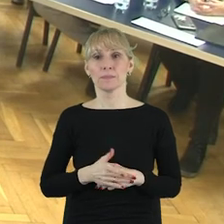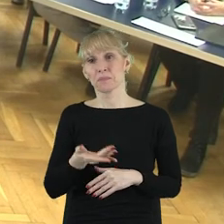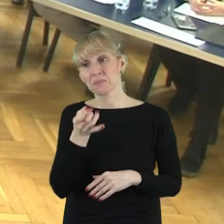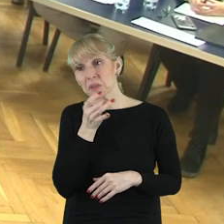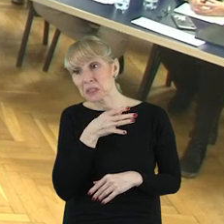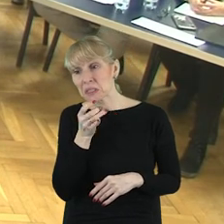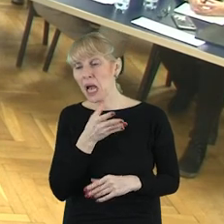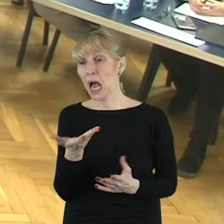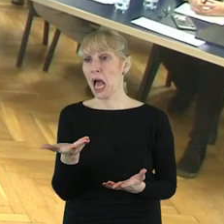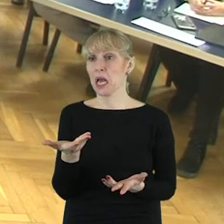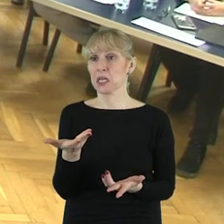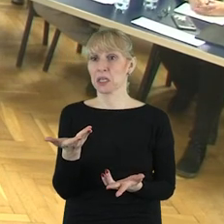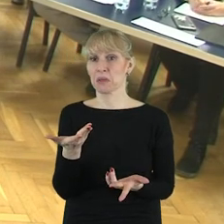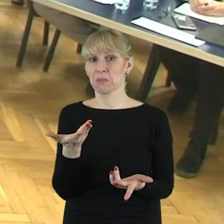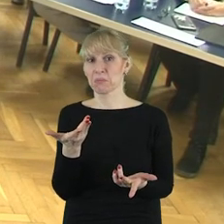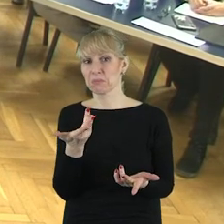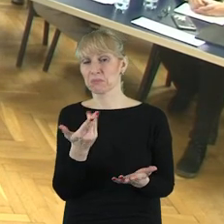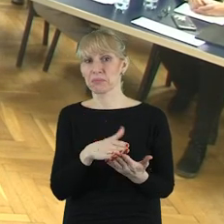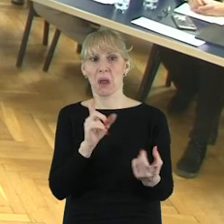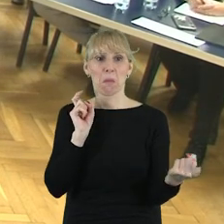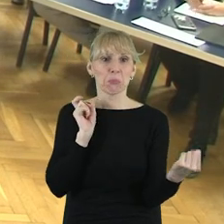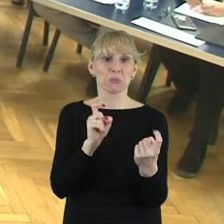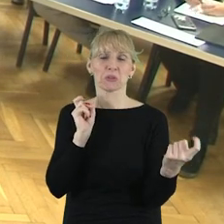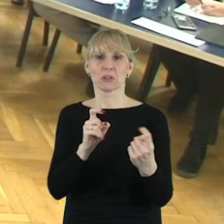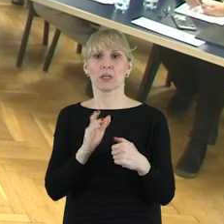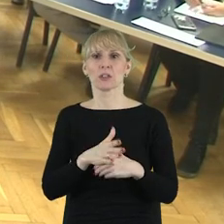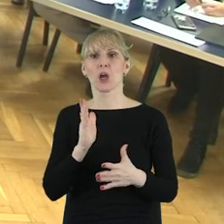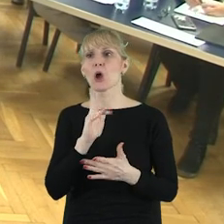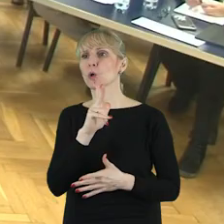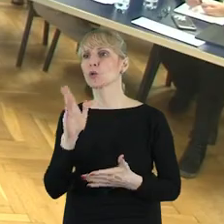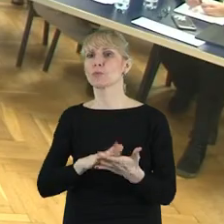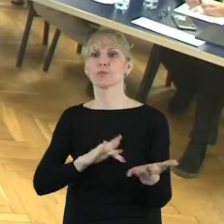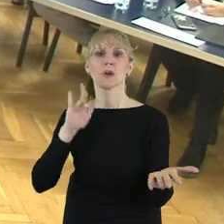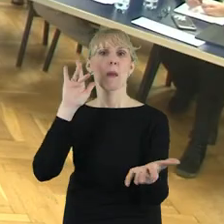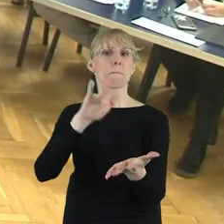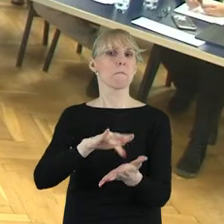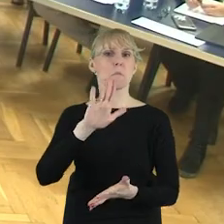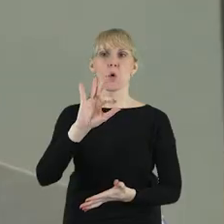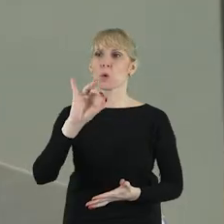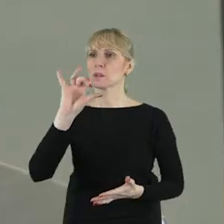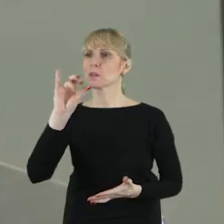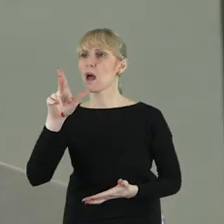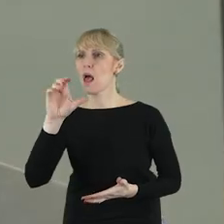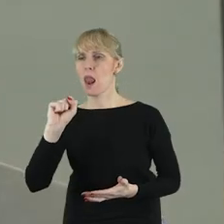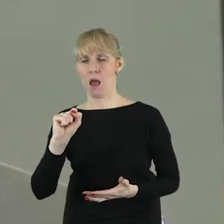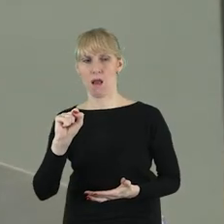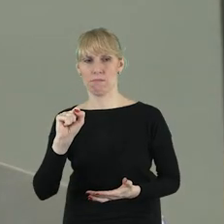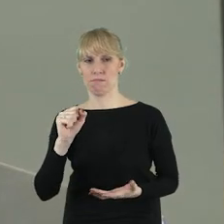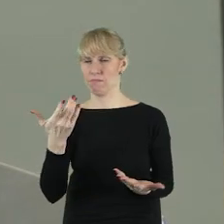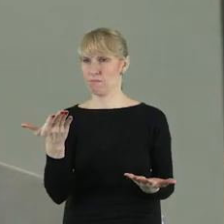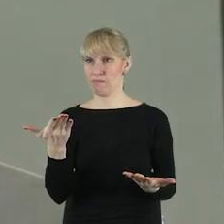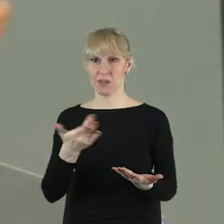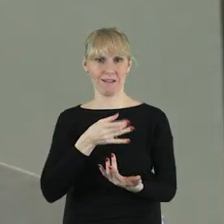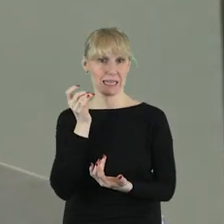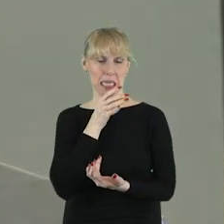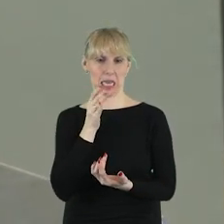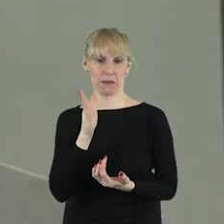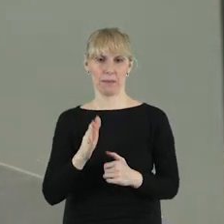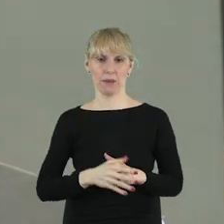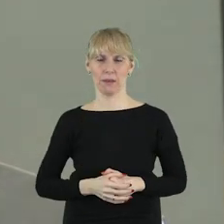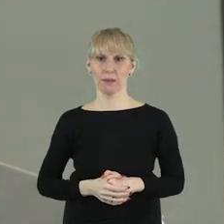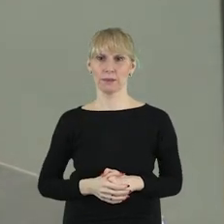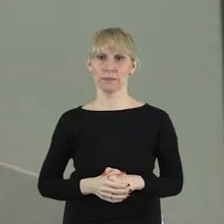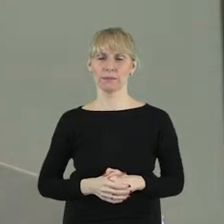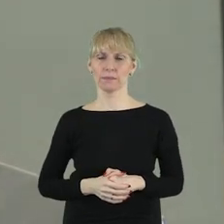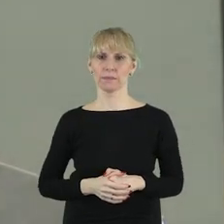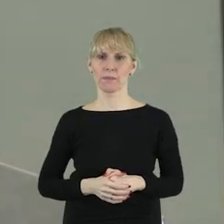żeby to wyjaśnić, skarg, protestów. I znowu będzie ktoś jeździł do Brukseli, będzie ktoś na kogoś skarżył. Wyczytałem dzisiaj przed chwilą, że